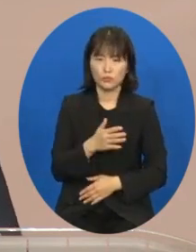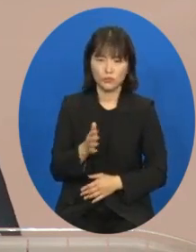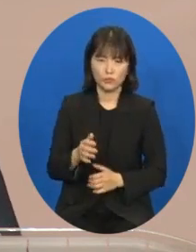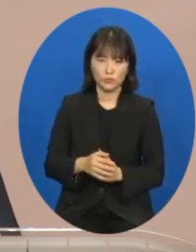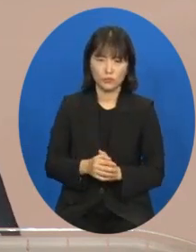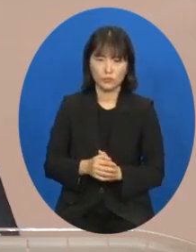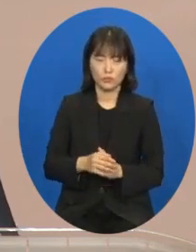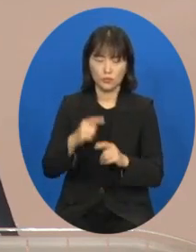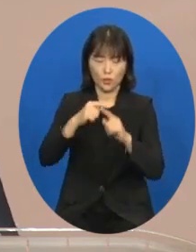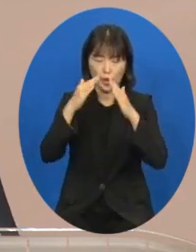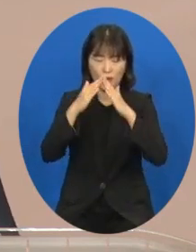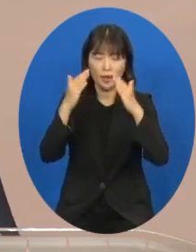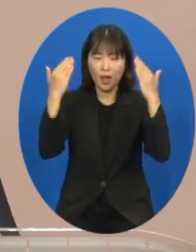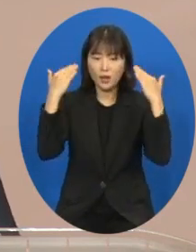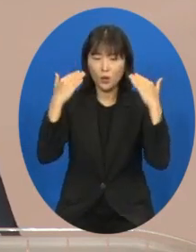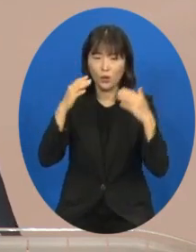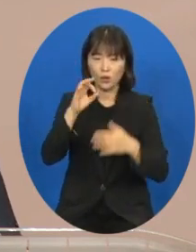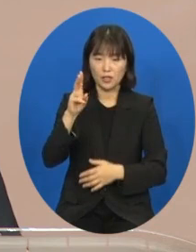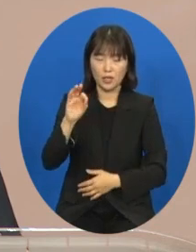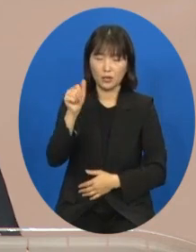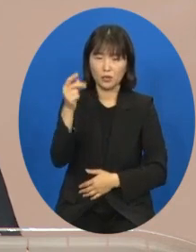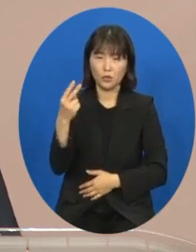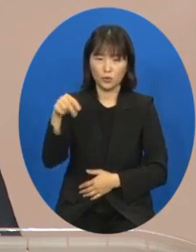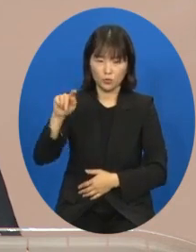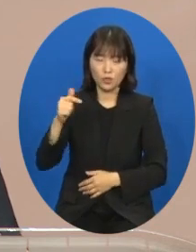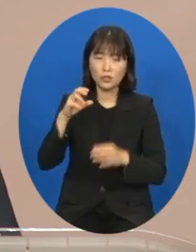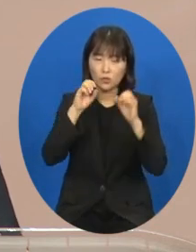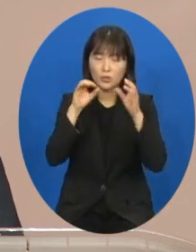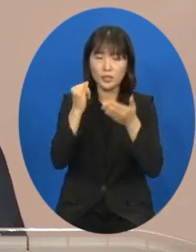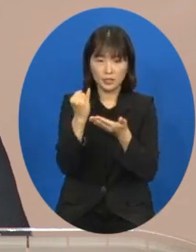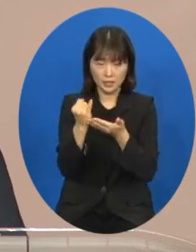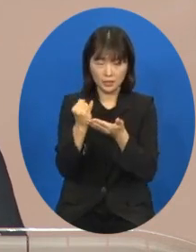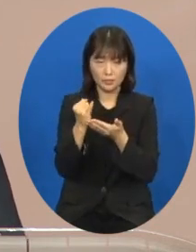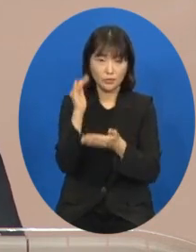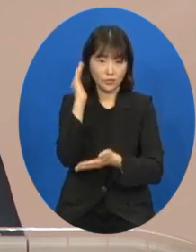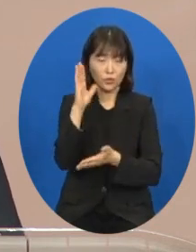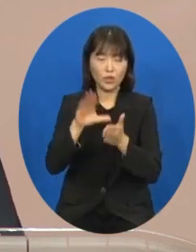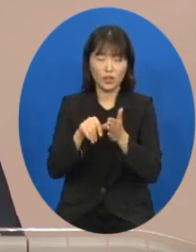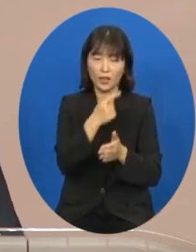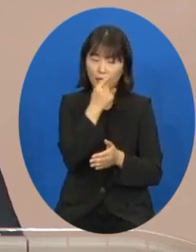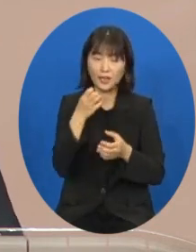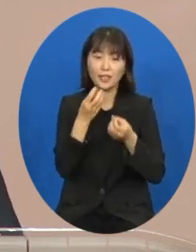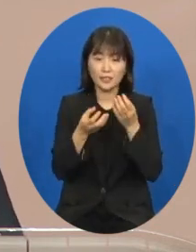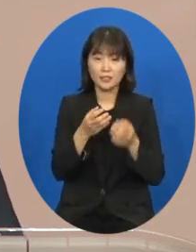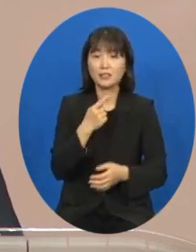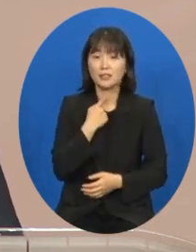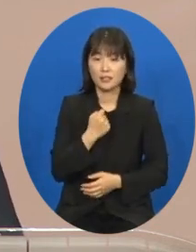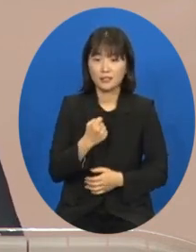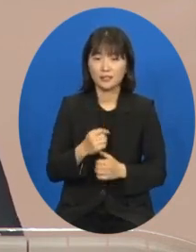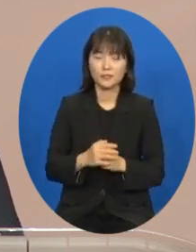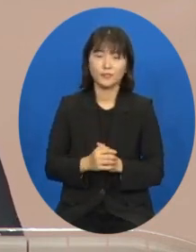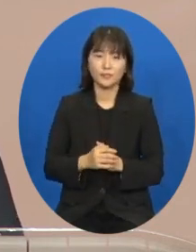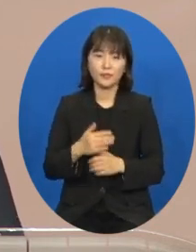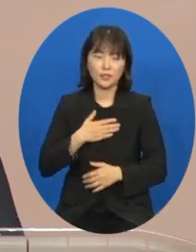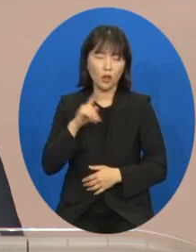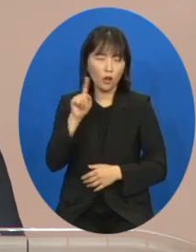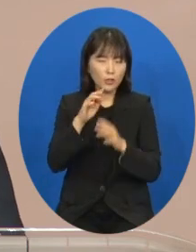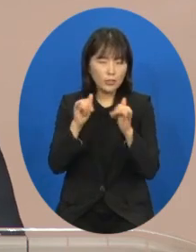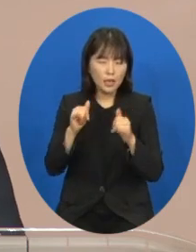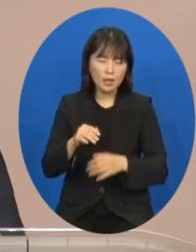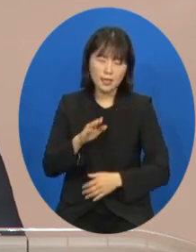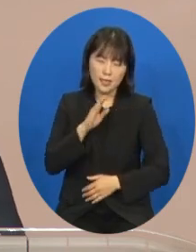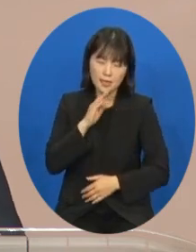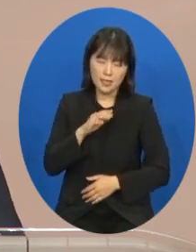교회학교 양효선 전도사님이 한 번은 설교 때 이런 간증을 하셨습니다. 제가 어떤 사람을